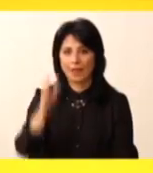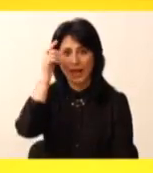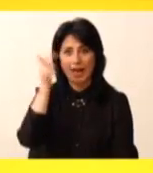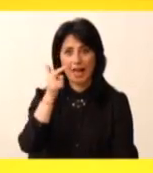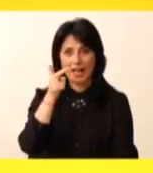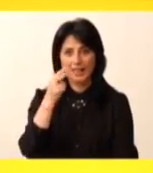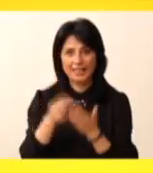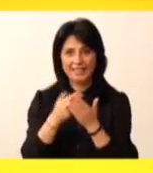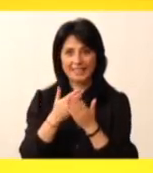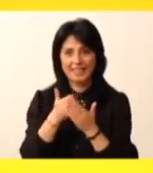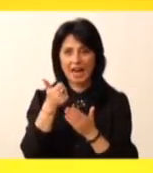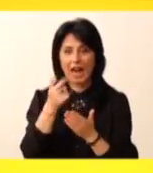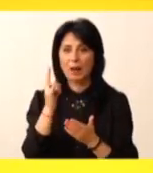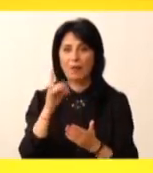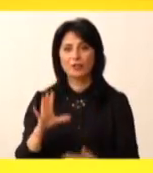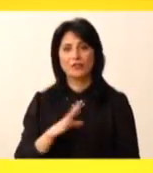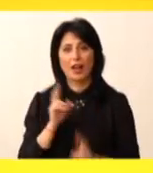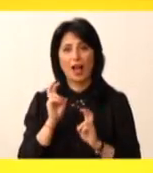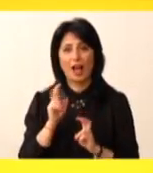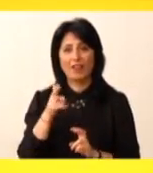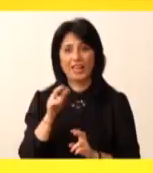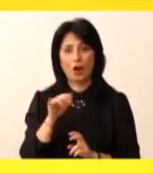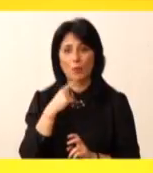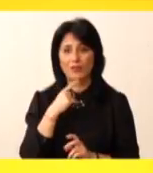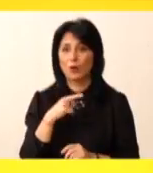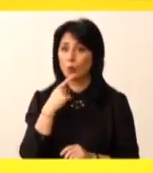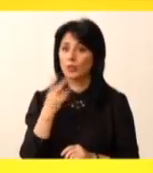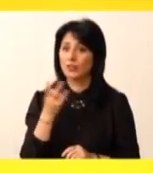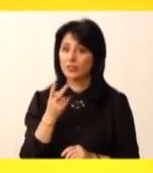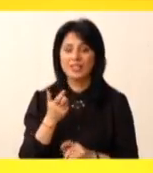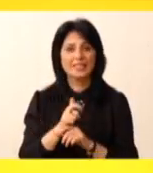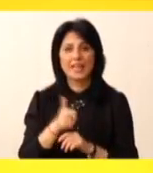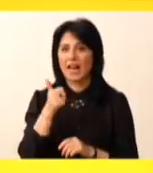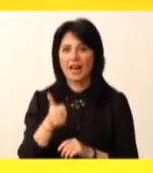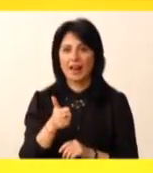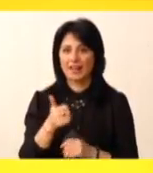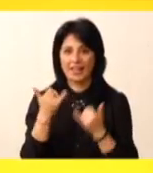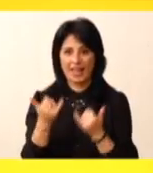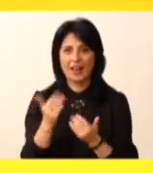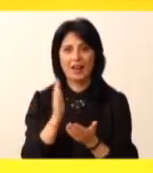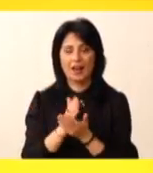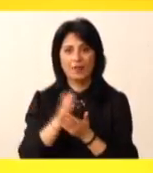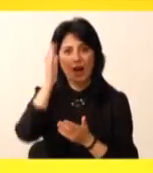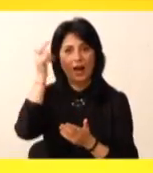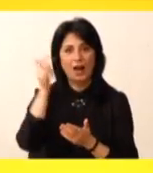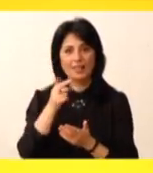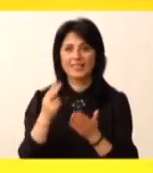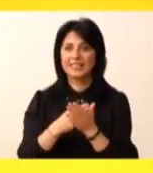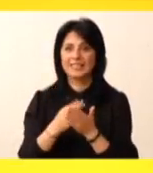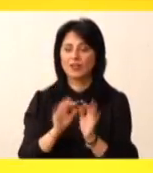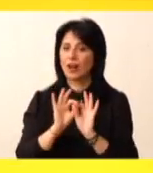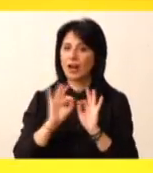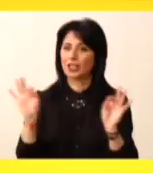განათლებული და წიგნიერი კარგი ბავშვი ვიყავიო გიგომ, თქვა უნდა ვთქვათ რომ ძალიან კარგი ბავშვი ახლა არის, განათლებული წიგნიერი